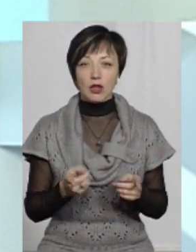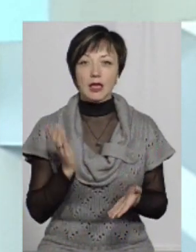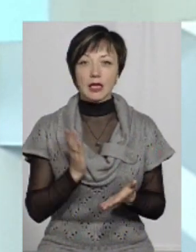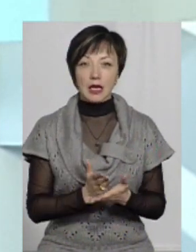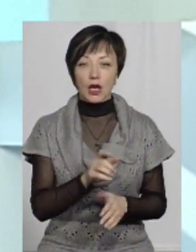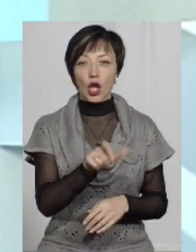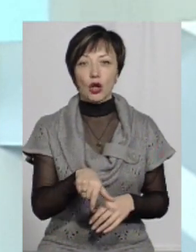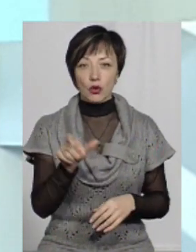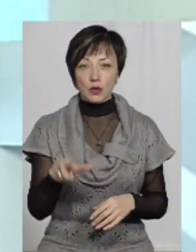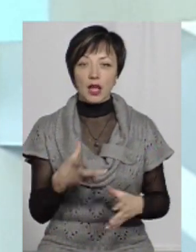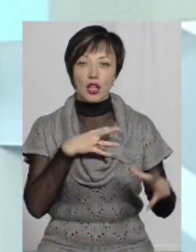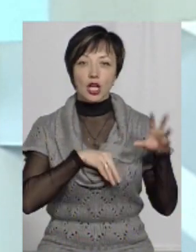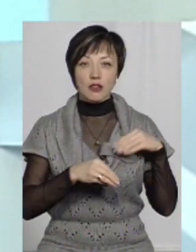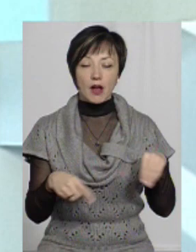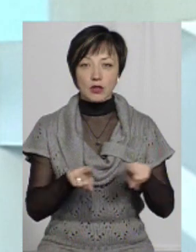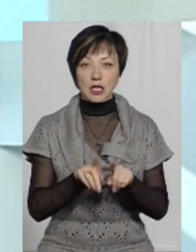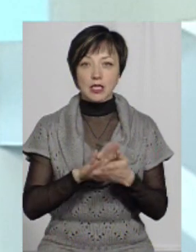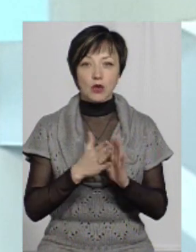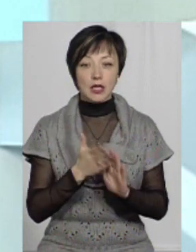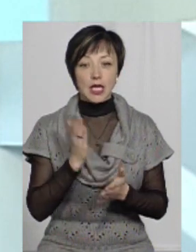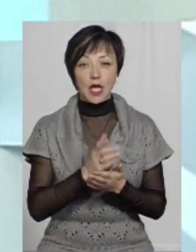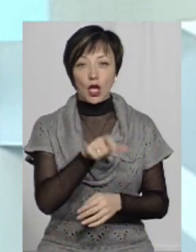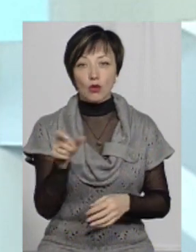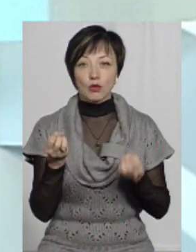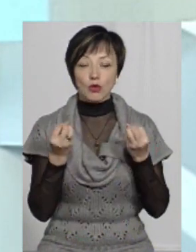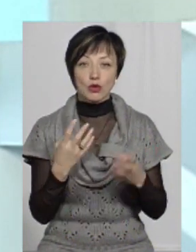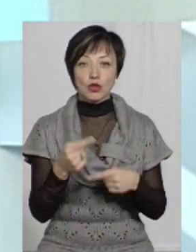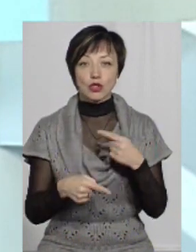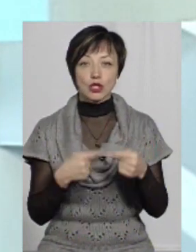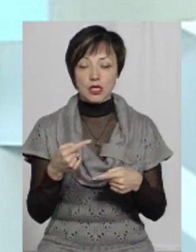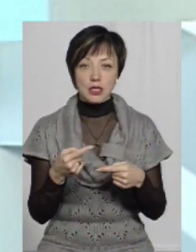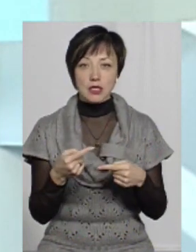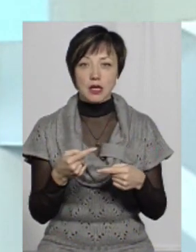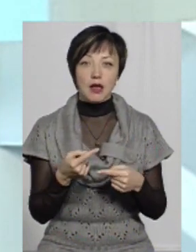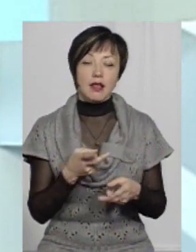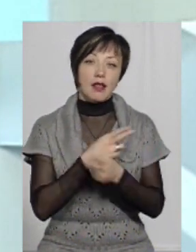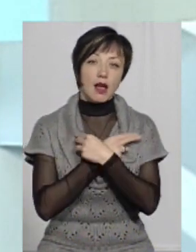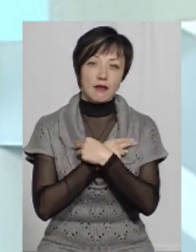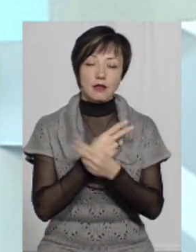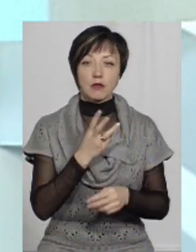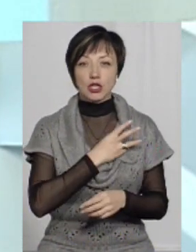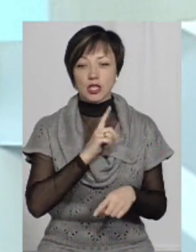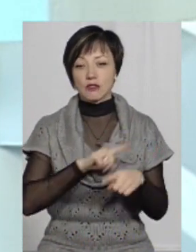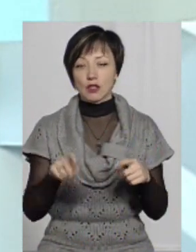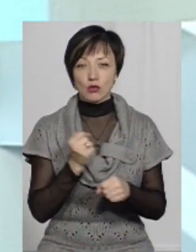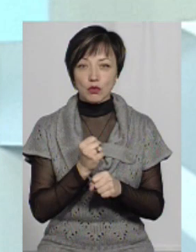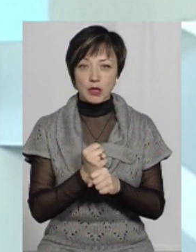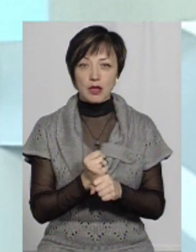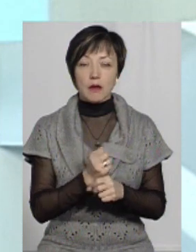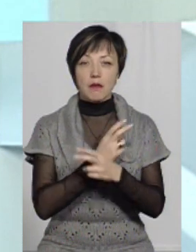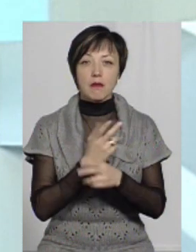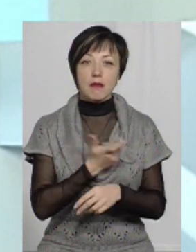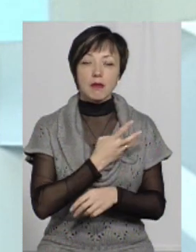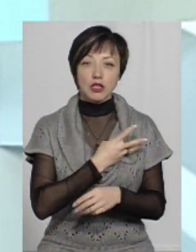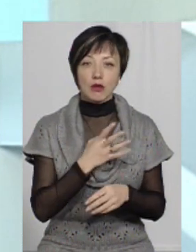звичайно, є люди, які наживаються на таких ситуаціях, але є люди, які просто через наївність, через бажання швидко зробити, через бажання